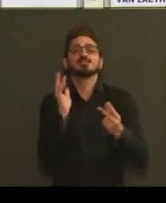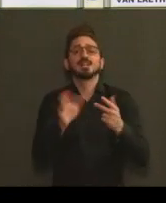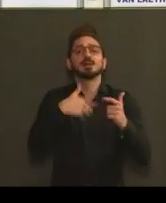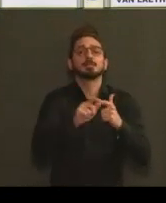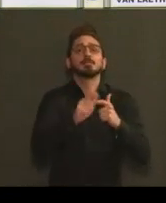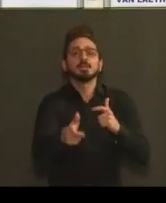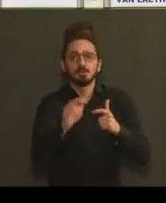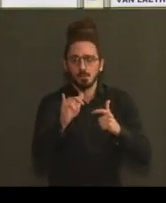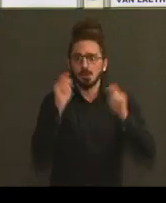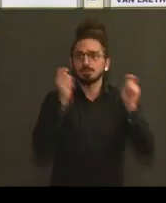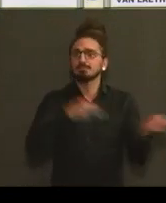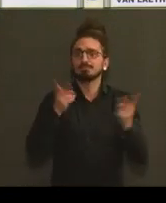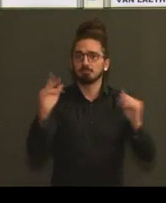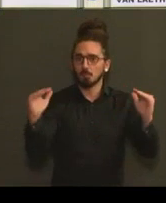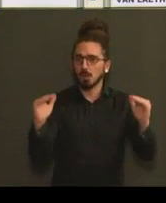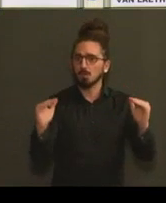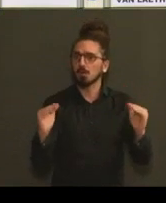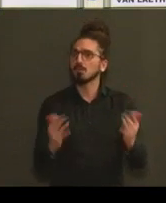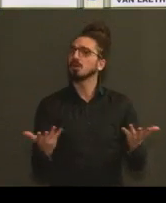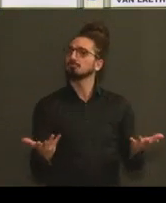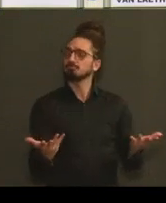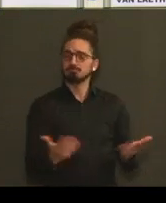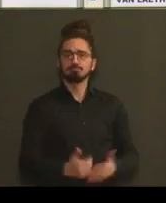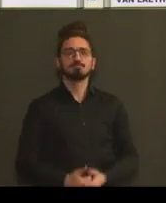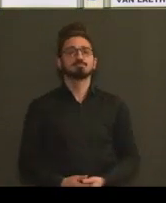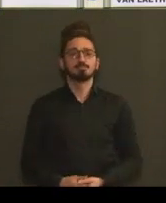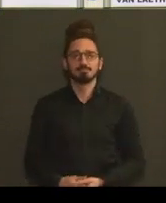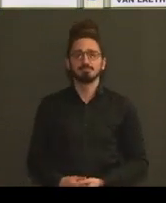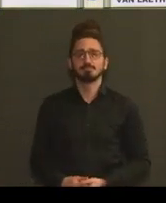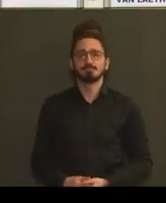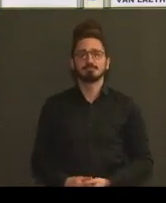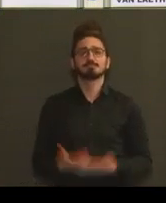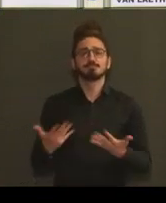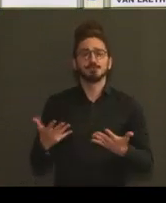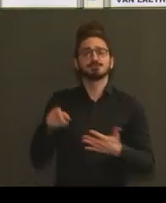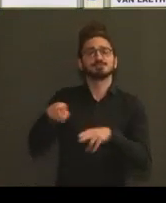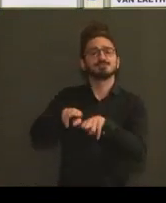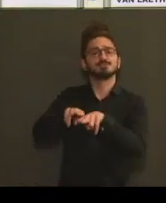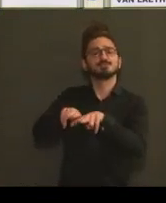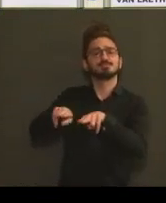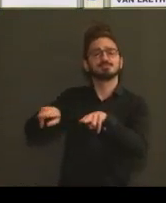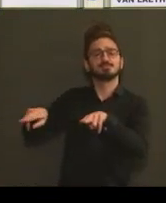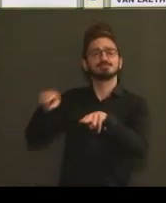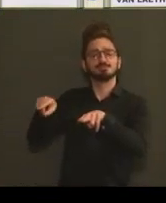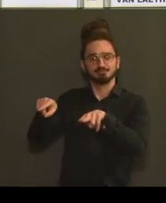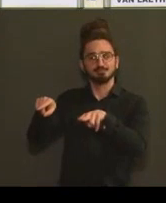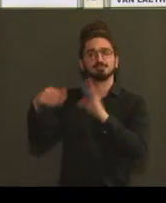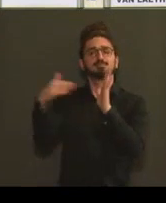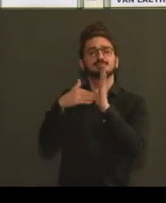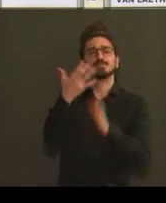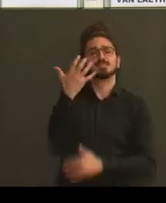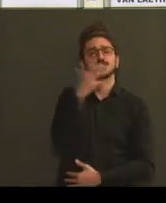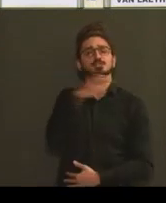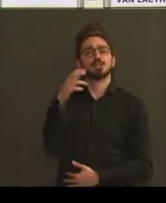janvier. Ceci nous amène à avoir actuellement un peu moins de 1600 patients, en l'occurrence 1589